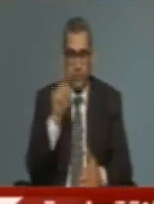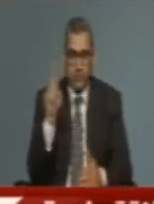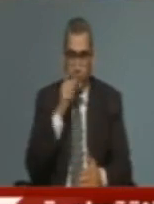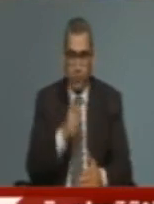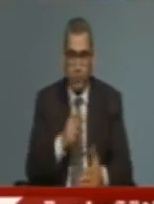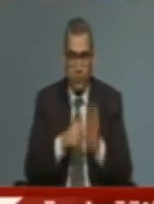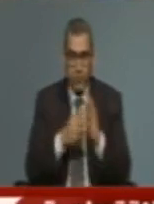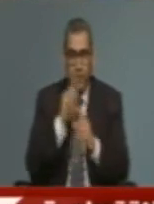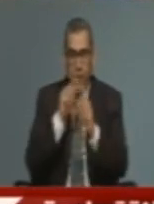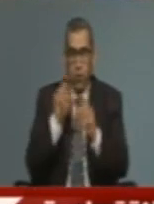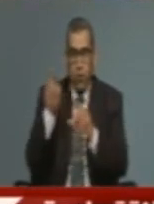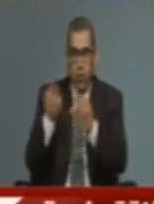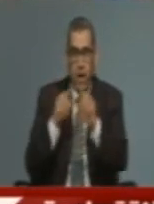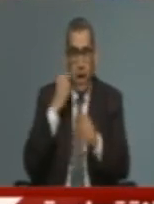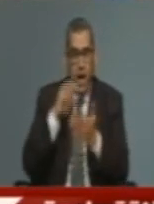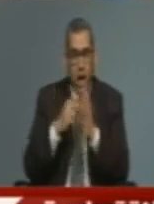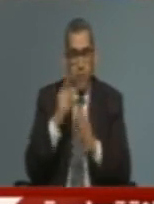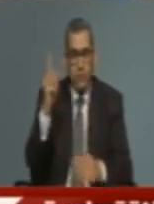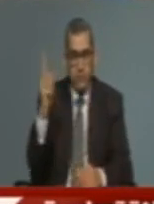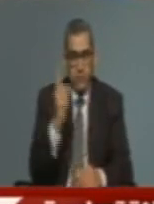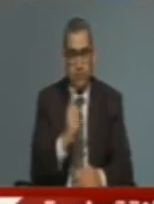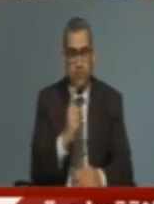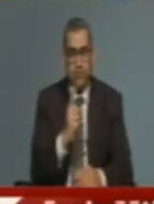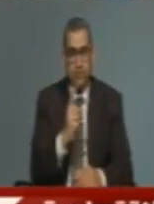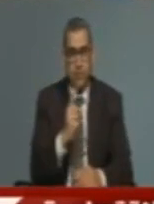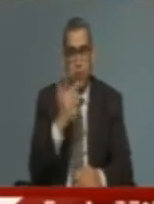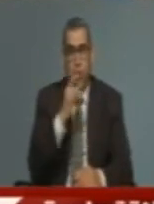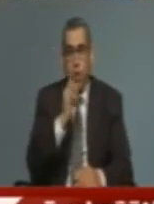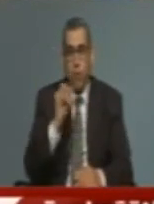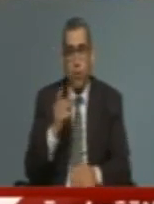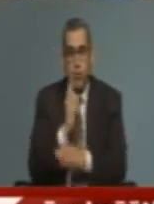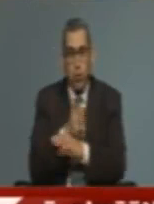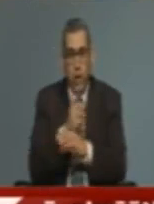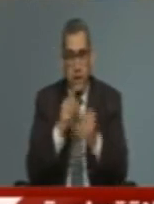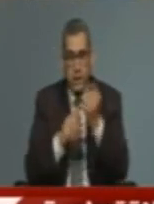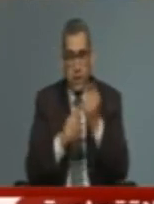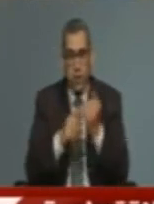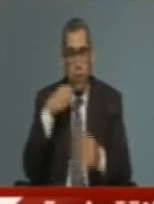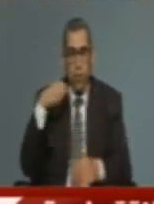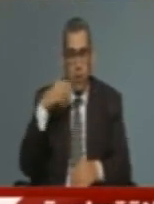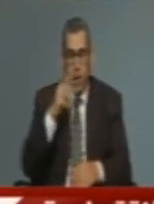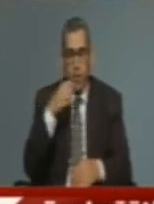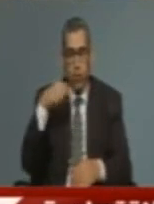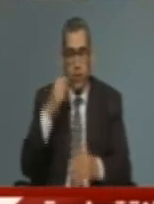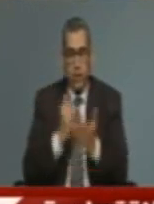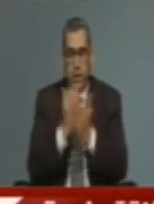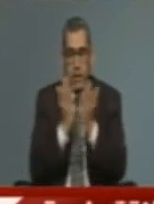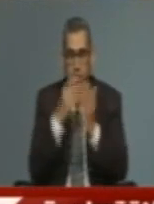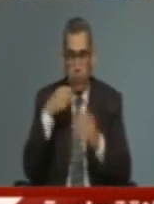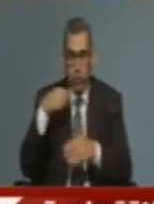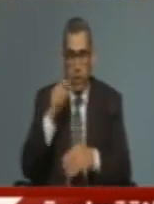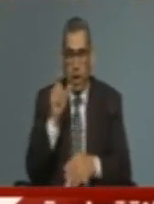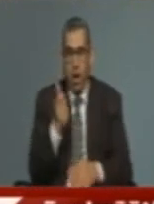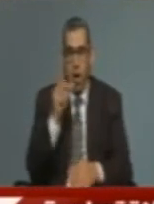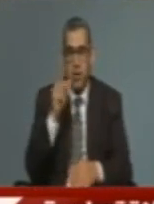مدرس، لكن نخلي النهاردة لو أنا بقى عندي 500 معلم 500 مدير مدرسة ناظر يعني، ورحت